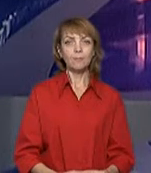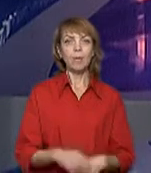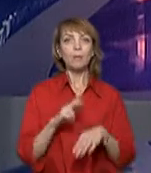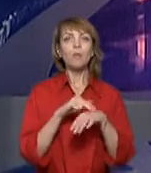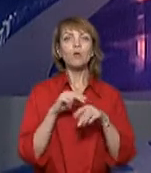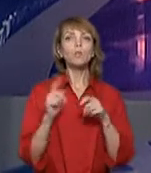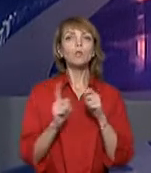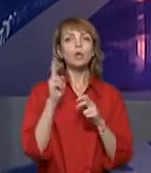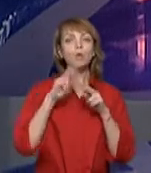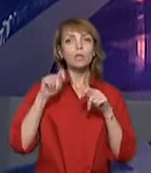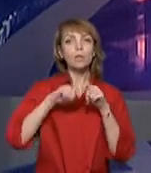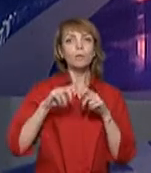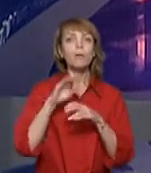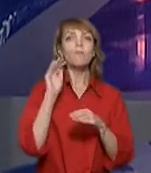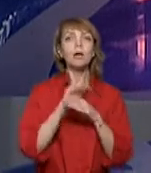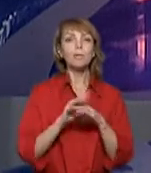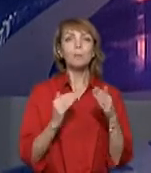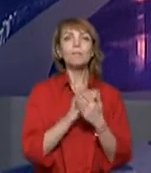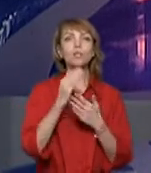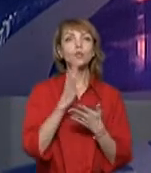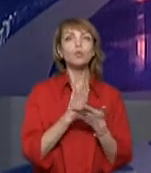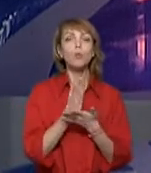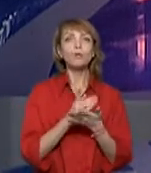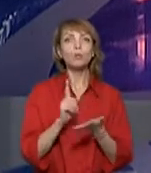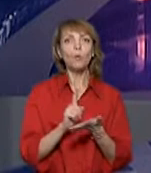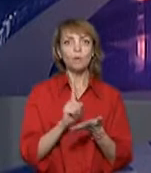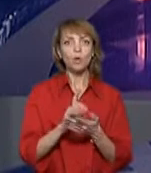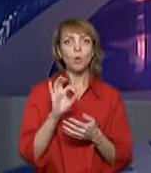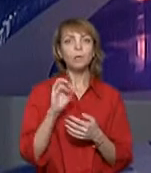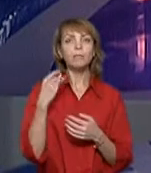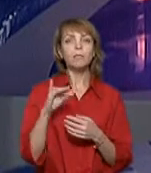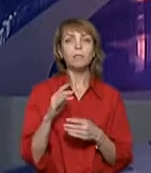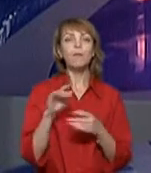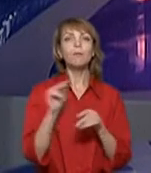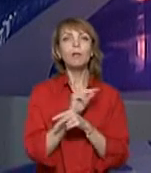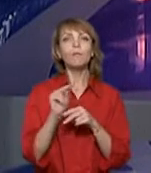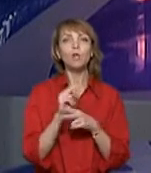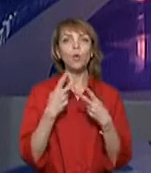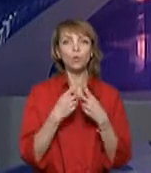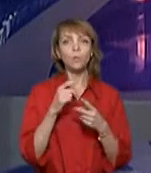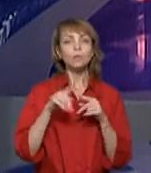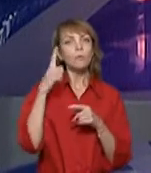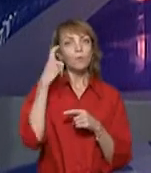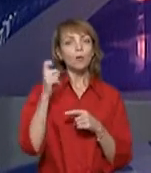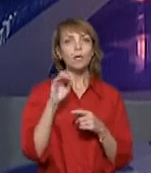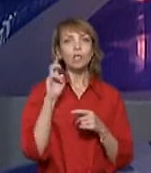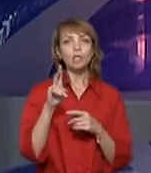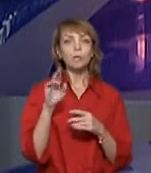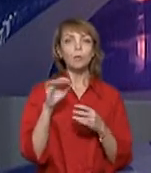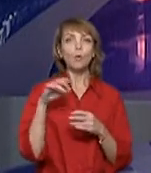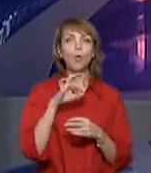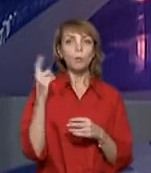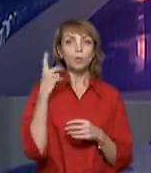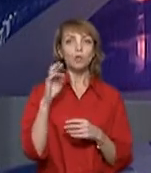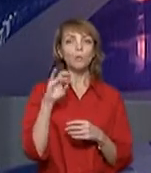Правоохоронці розпочали розслідування за фактом перевищення службових повноважень у Олексіївській виправній колонії. Про це повідомив речник прокуратури області